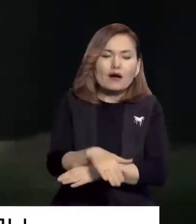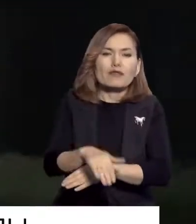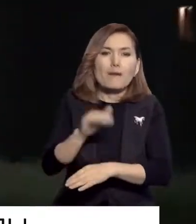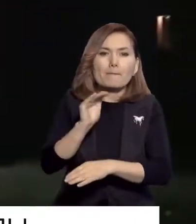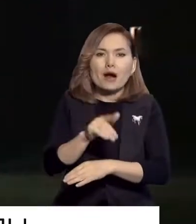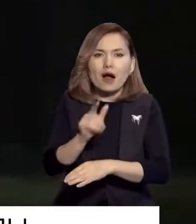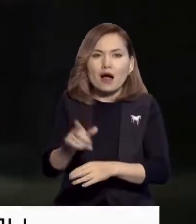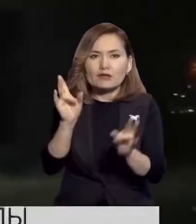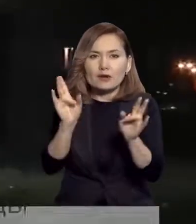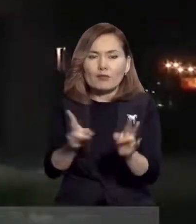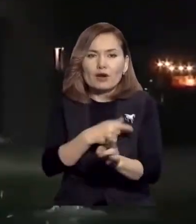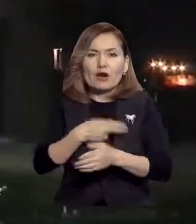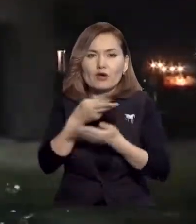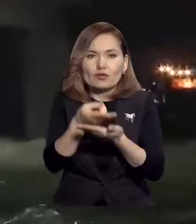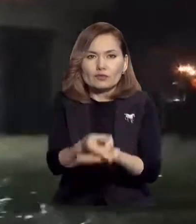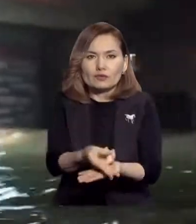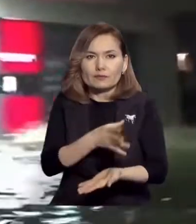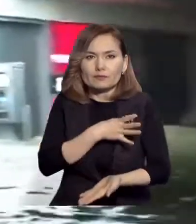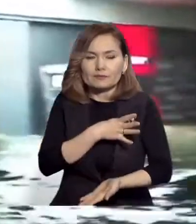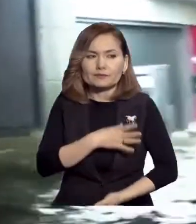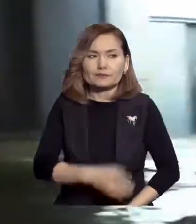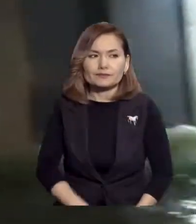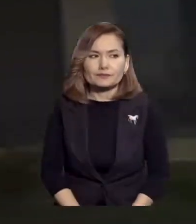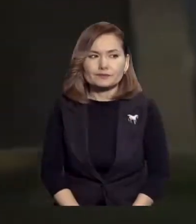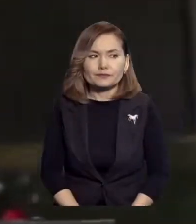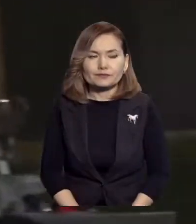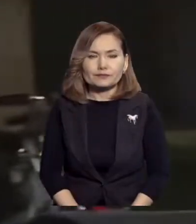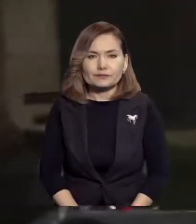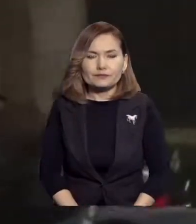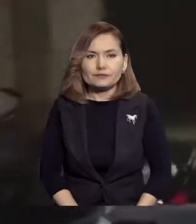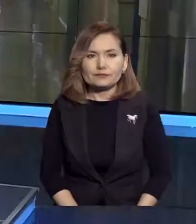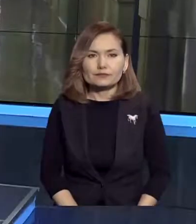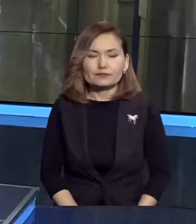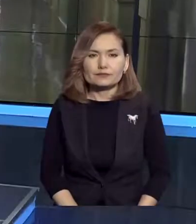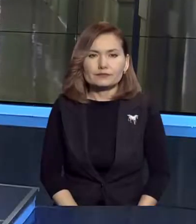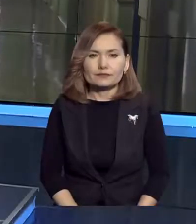мыңдаған науқас қазір ауруханаларда жатыр.